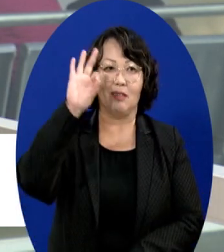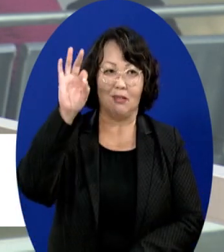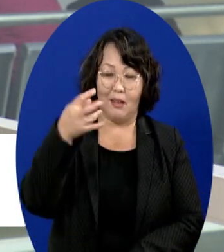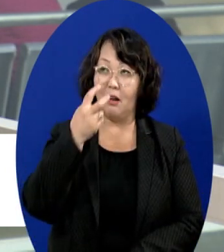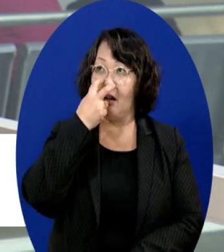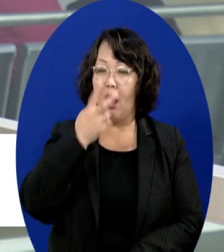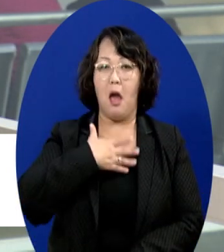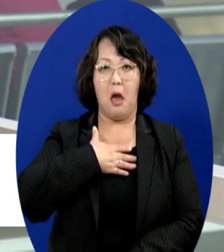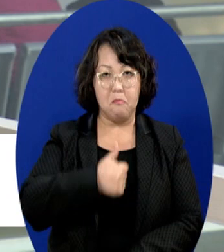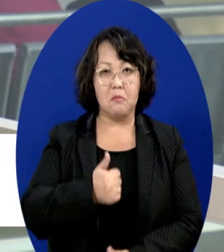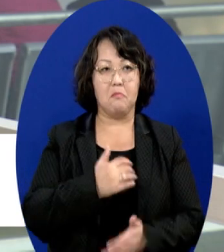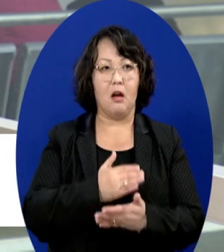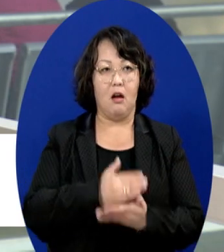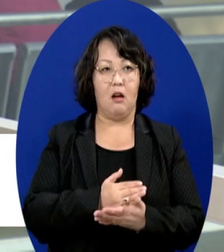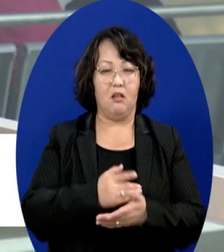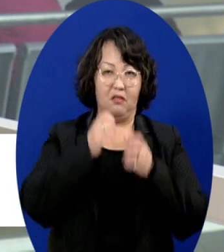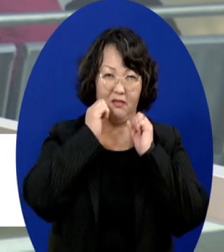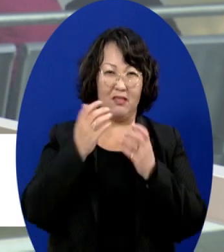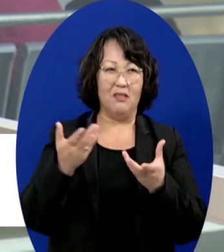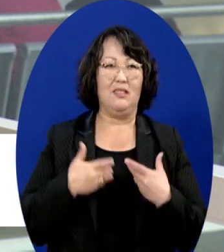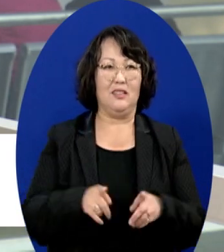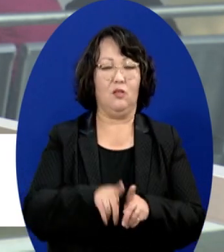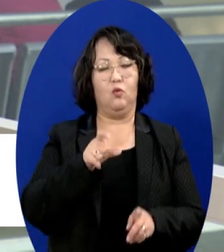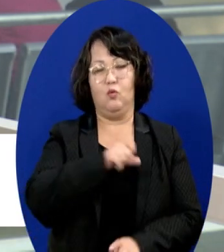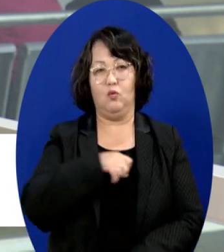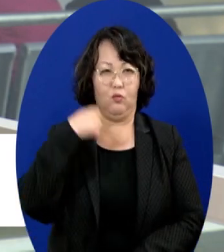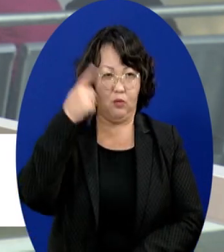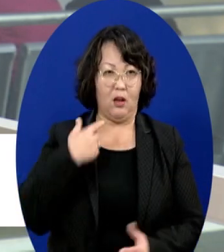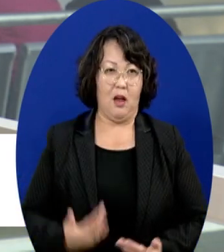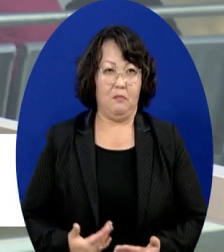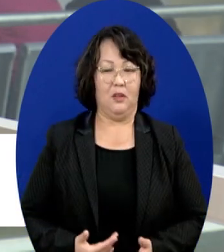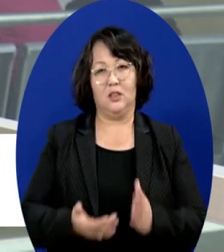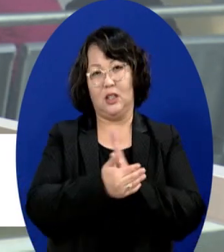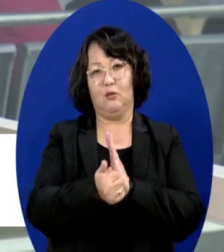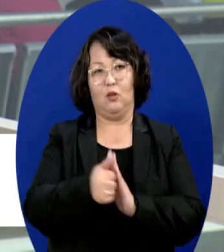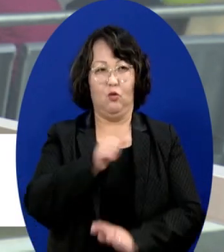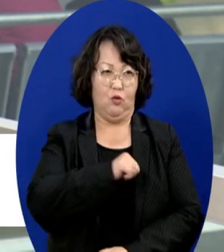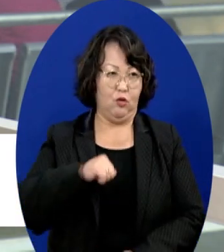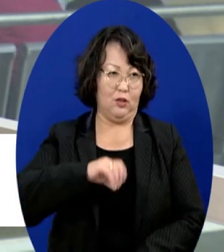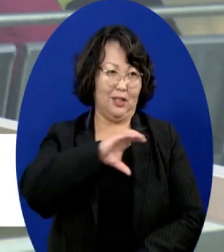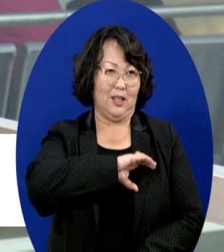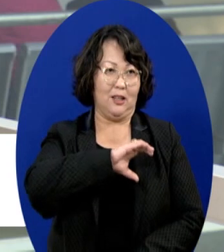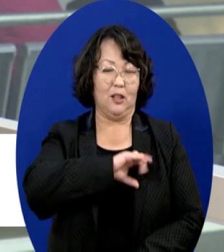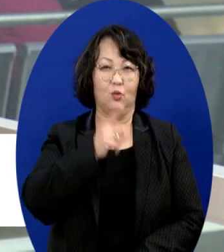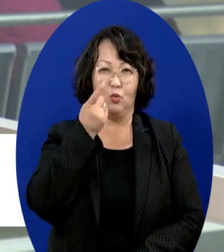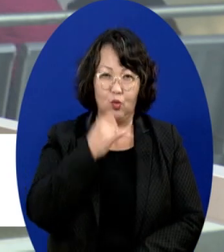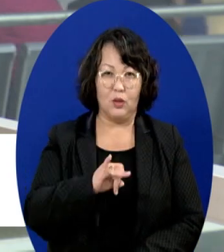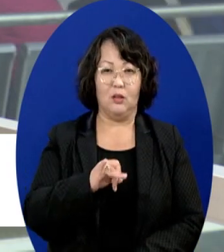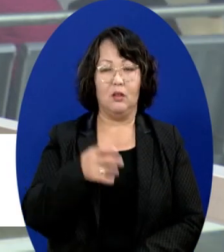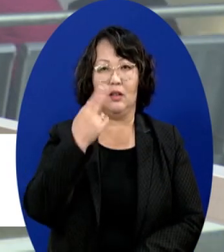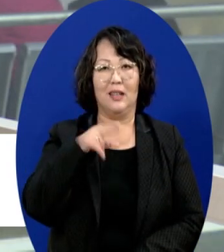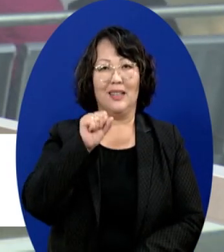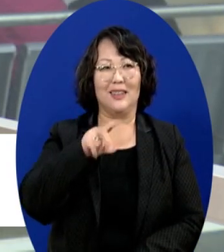гэдэг чинь хөвтэй байгаад гэн шинж шүүд. Эндээс ингээл бодход хүн амьдрах чадвар өөрийнх нь нөгөө сэтгэл зүйд нь байгаа болохоор нөгөө далд хүмсрээ